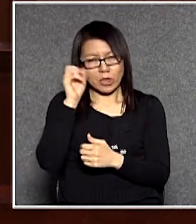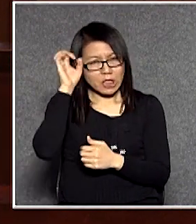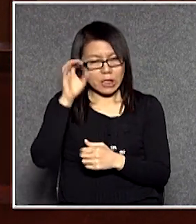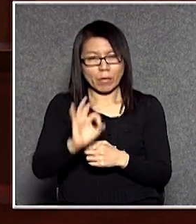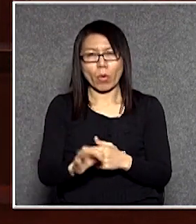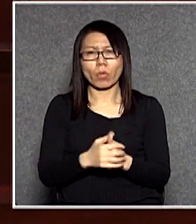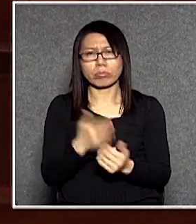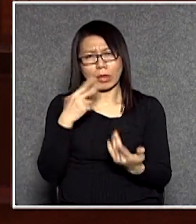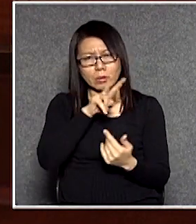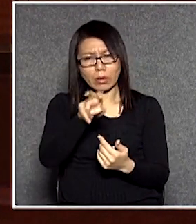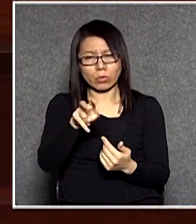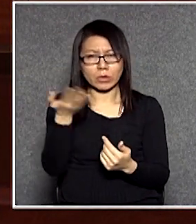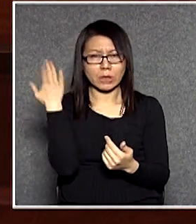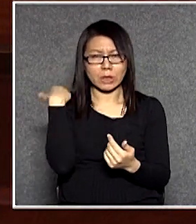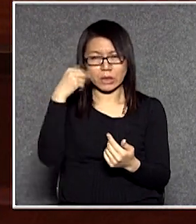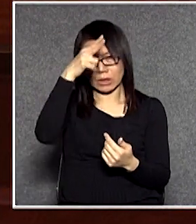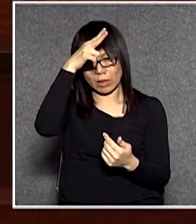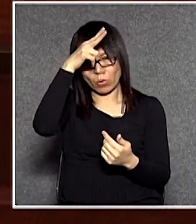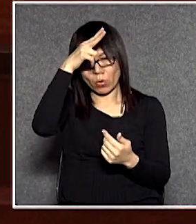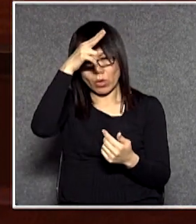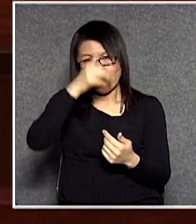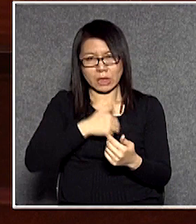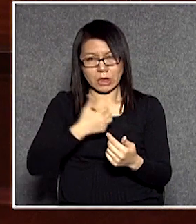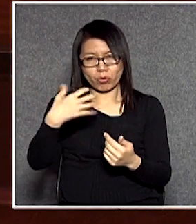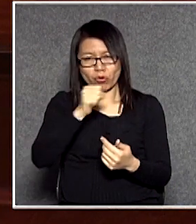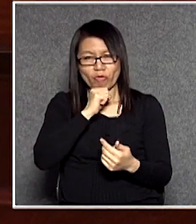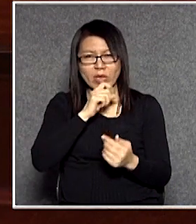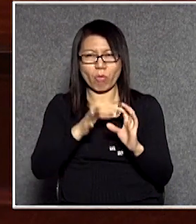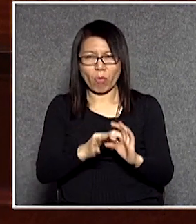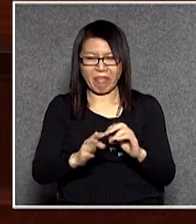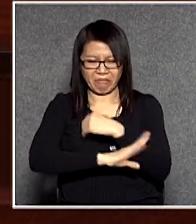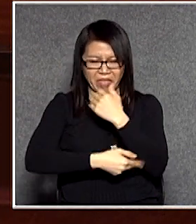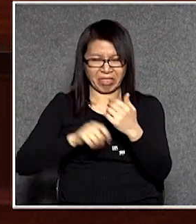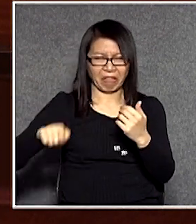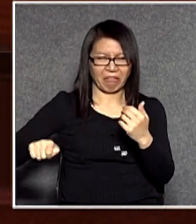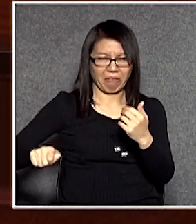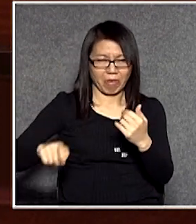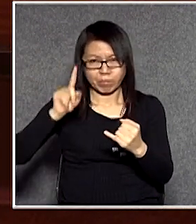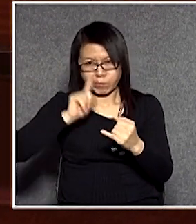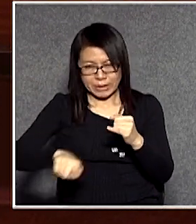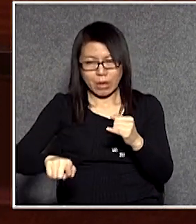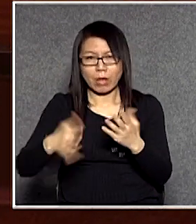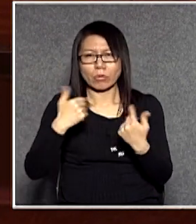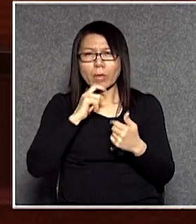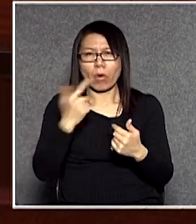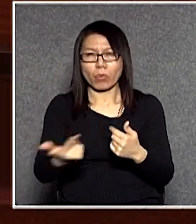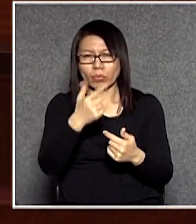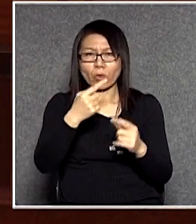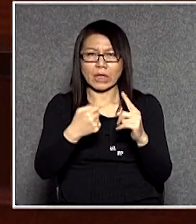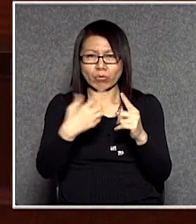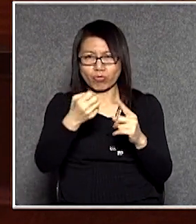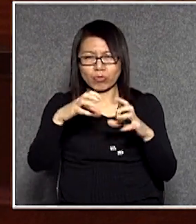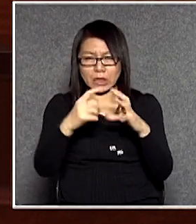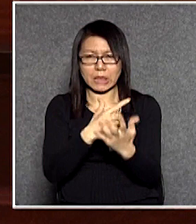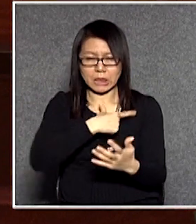是看到前政務司司長許仕仁案件那個細節，以及很多名泛民議員，包